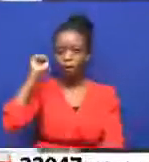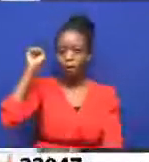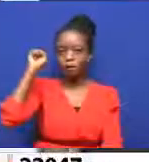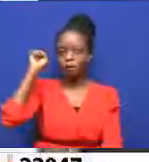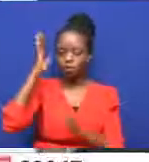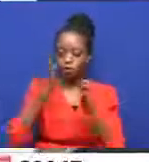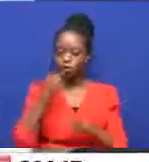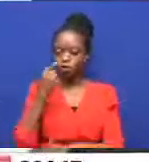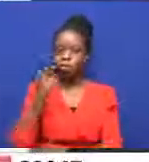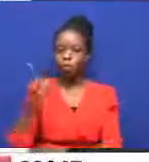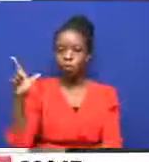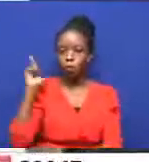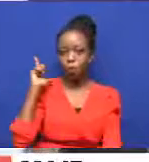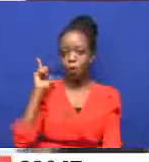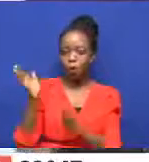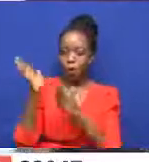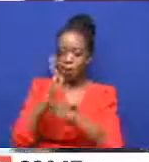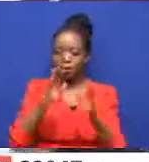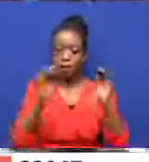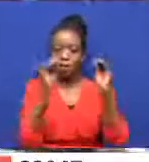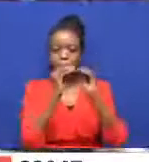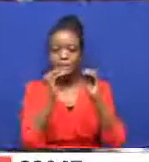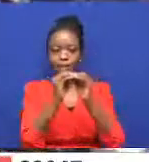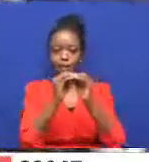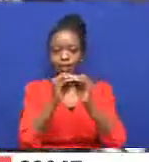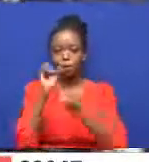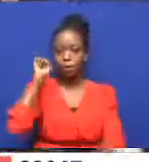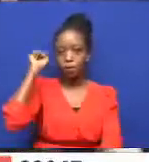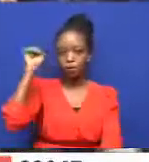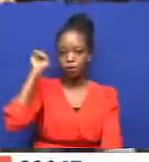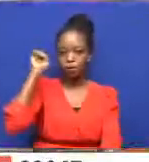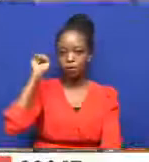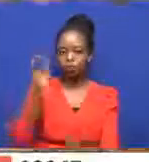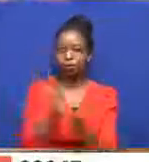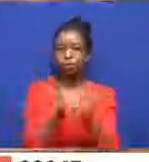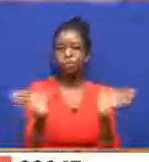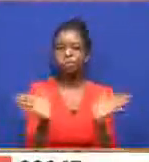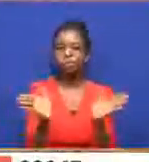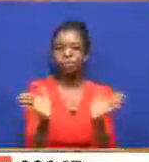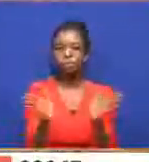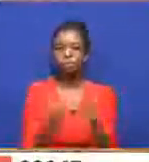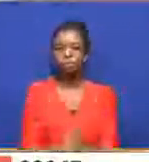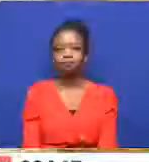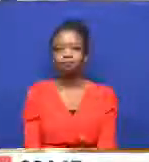uzoefu wa kupanga na kuhudhuria mikutano ya kisiasa hadharani.